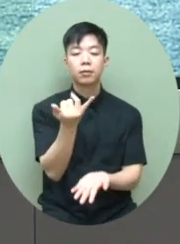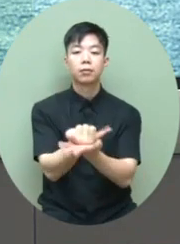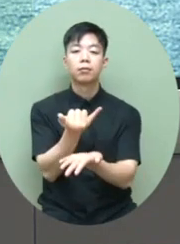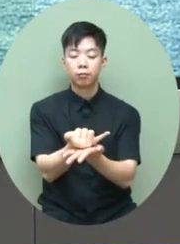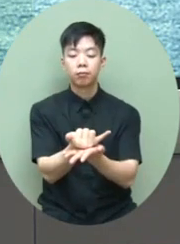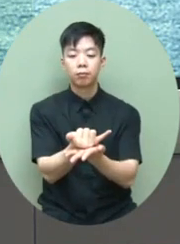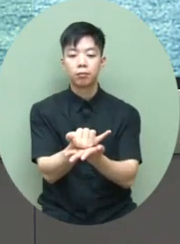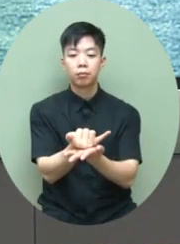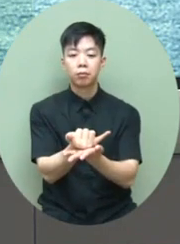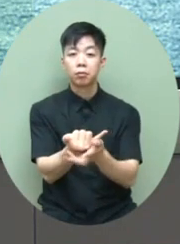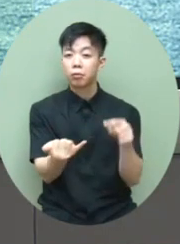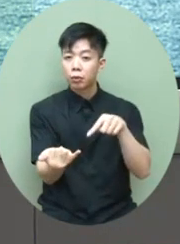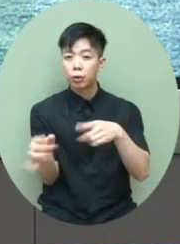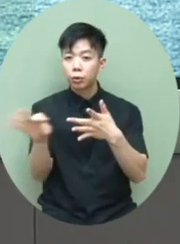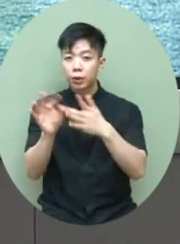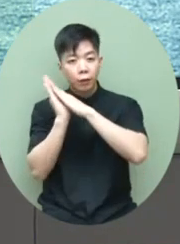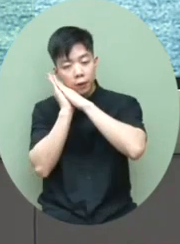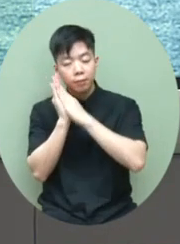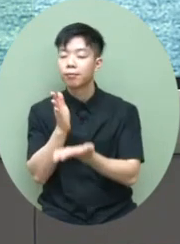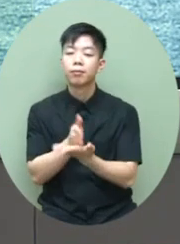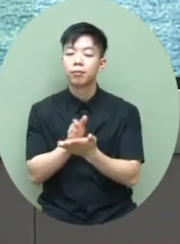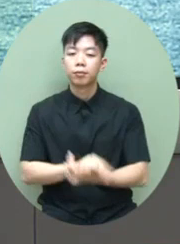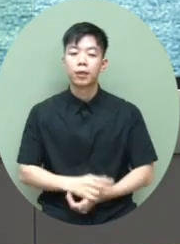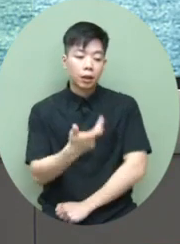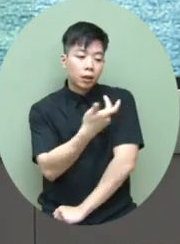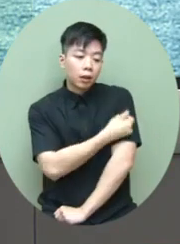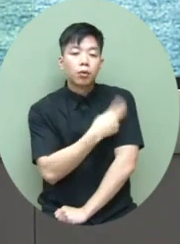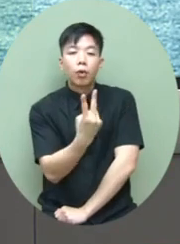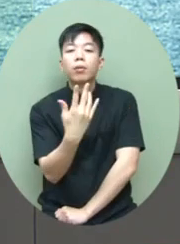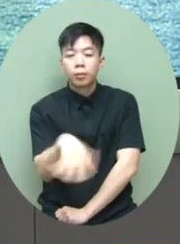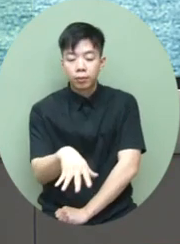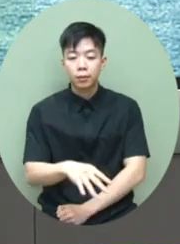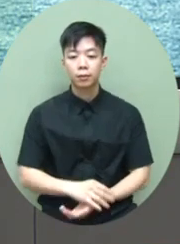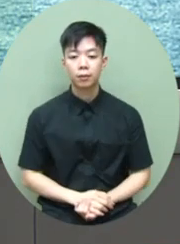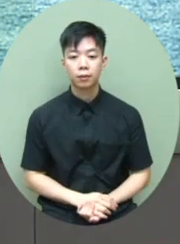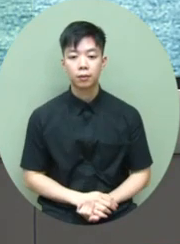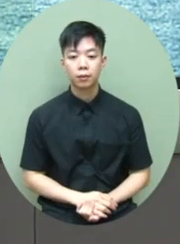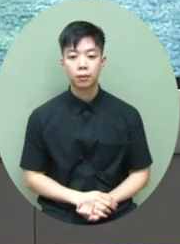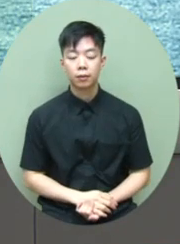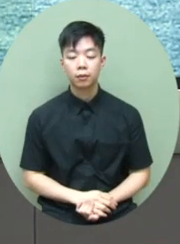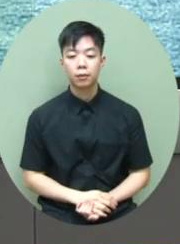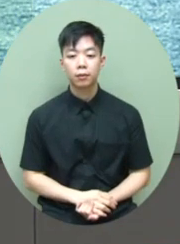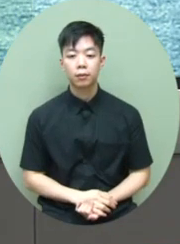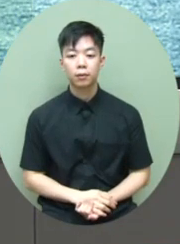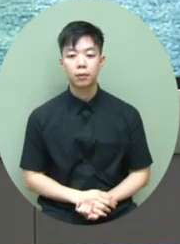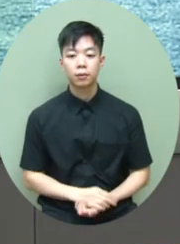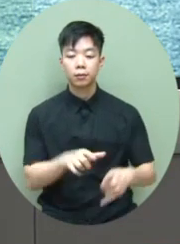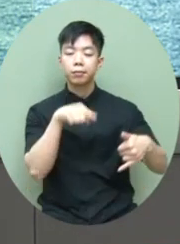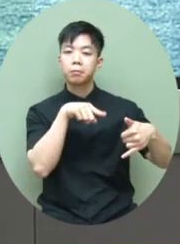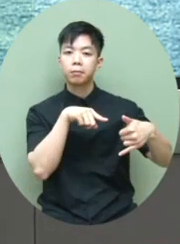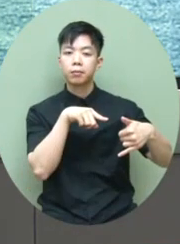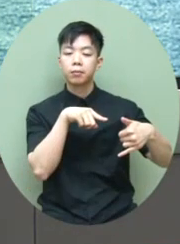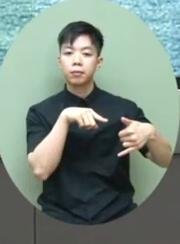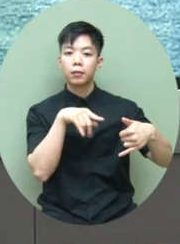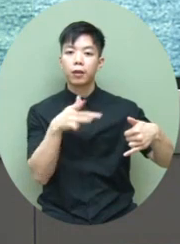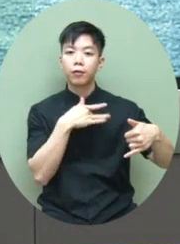佢咧並唔係嚟自院舍，亦都打咗2針新冠疫苗嘅。咁本身呢位女病人咧自己咧就係